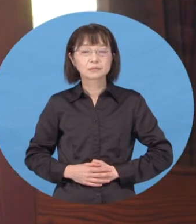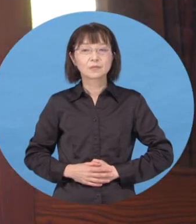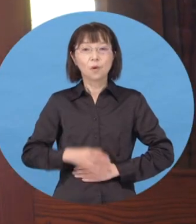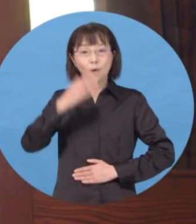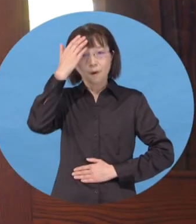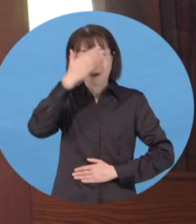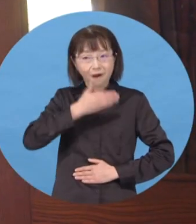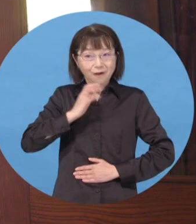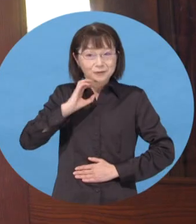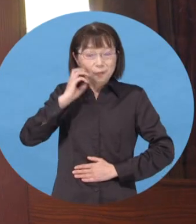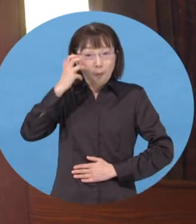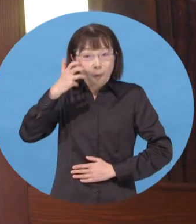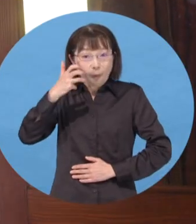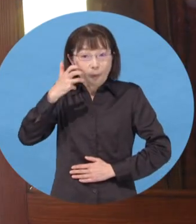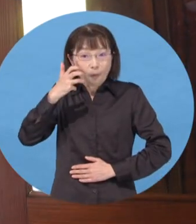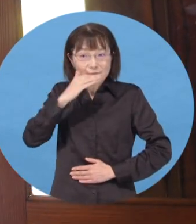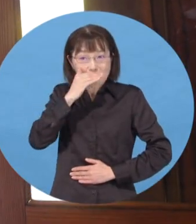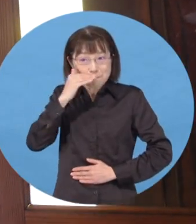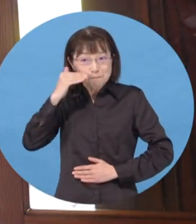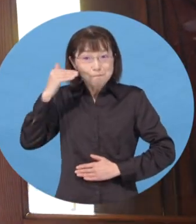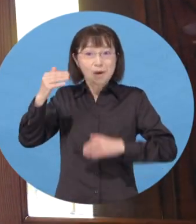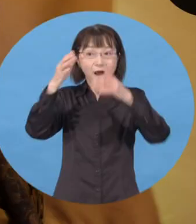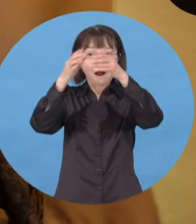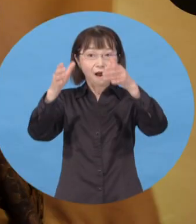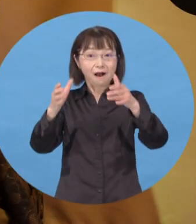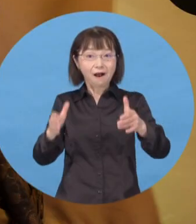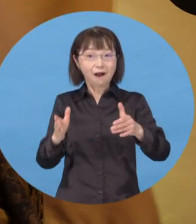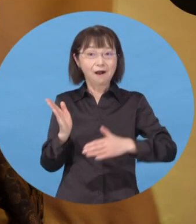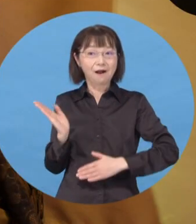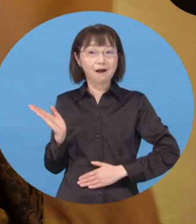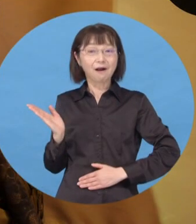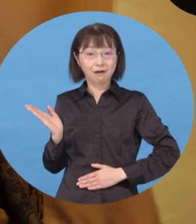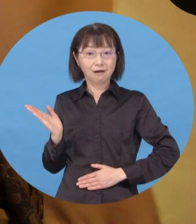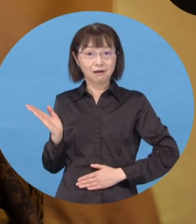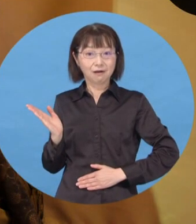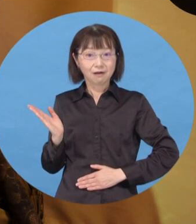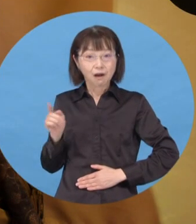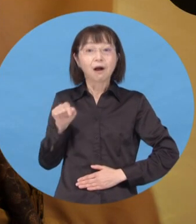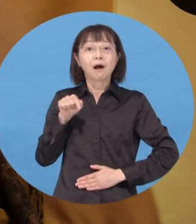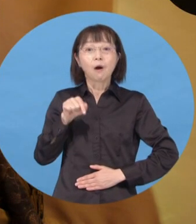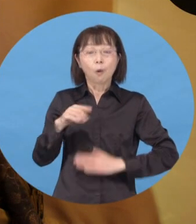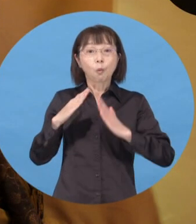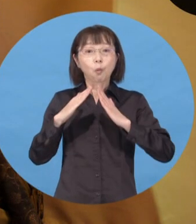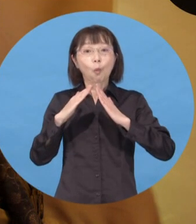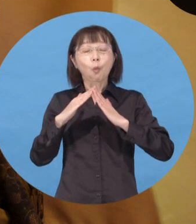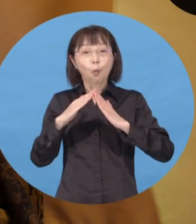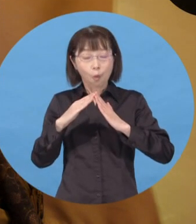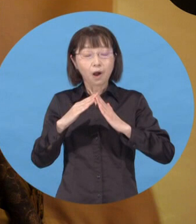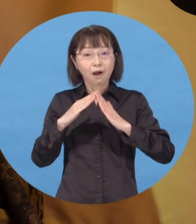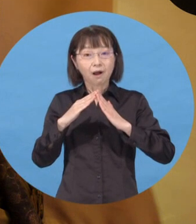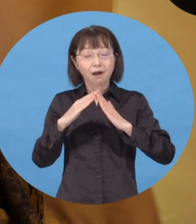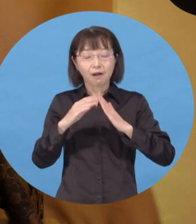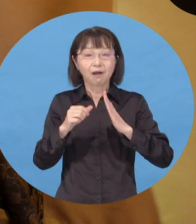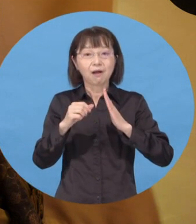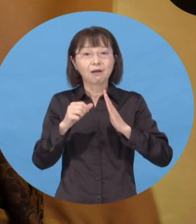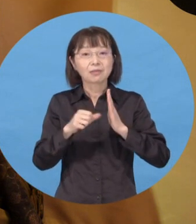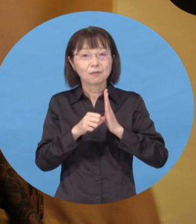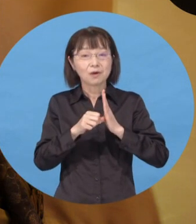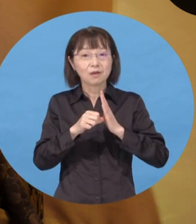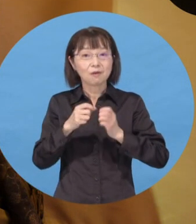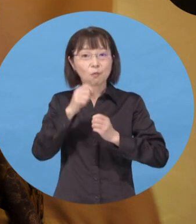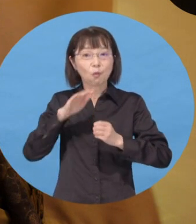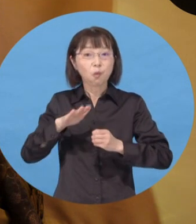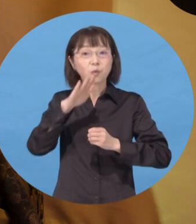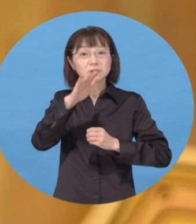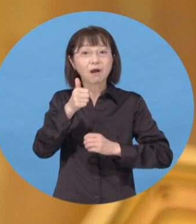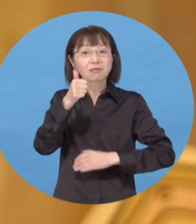わあ、すごい立派な甲冑。ここは高坂壇上の宿なんだ。 伊佐湾の百